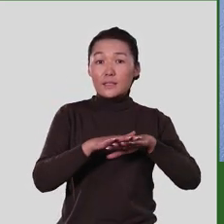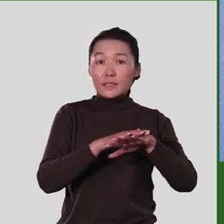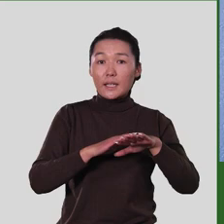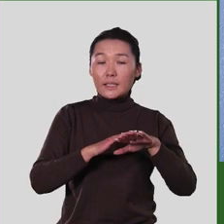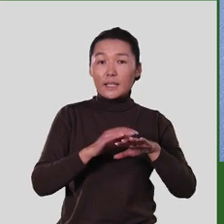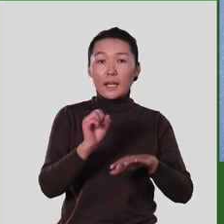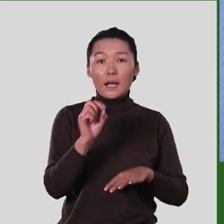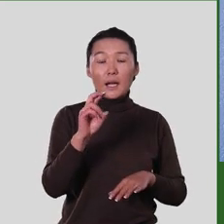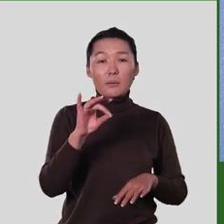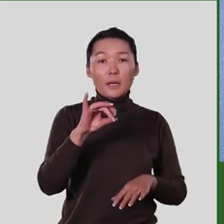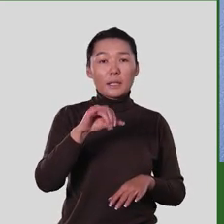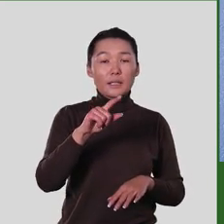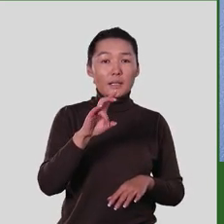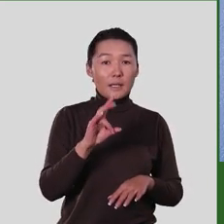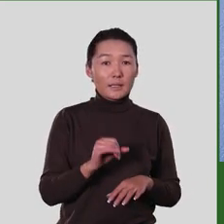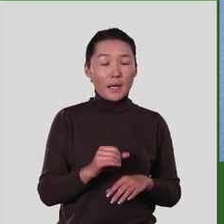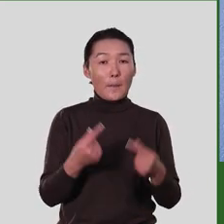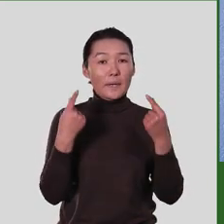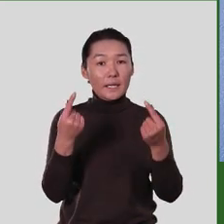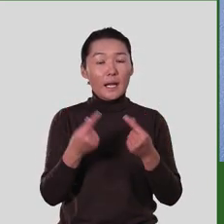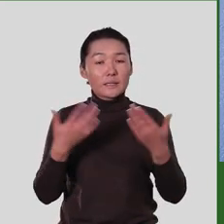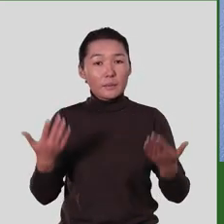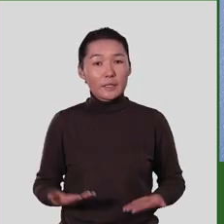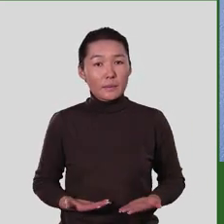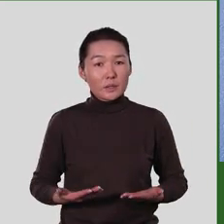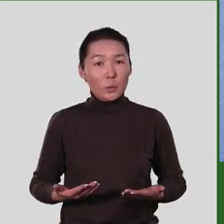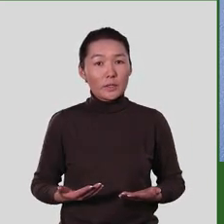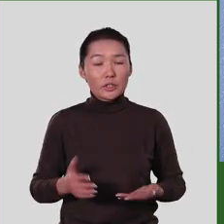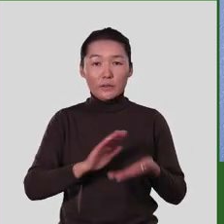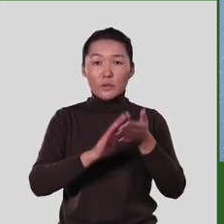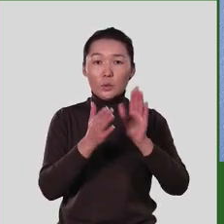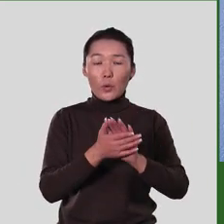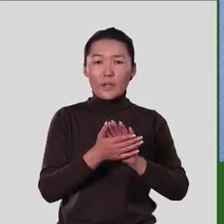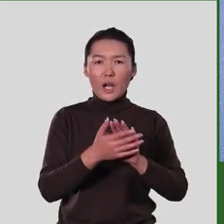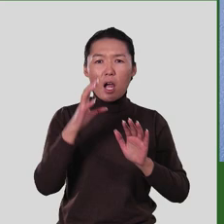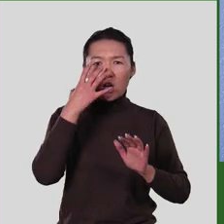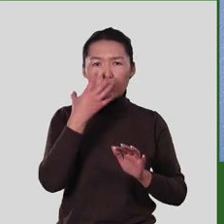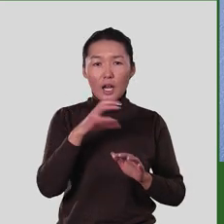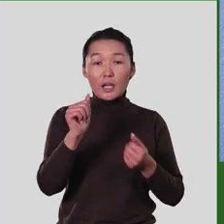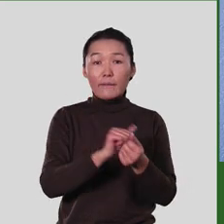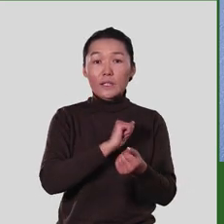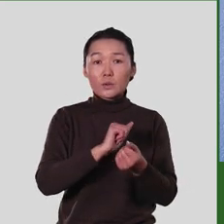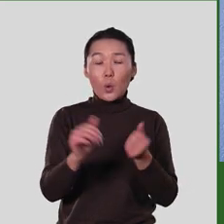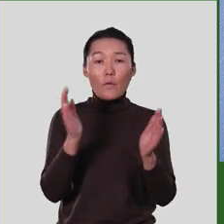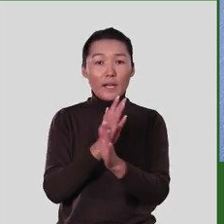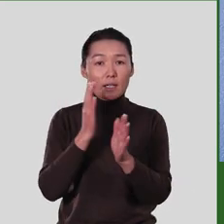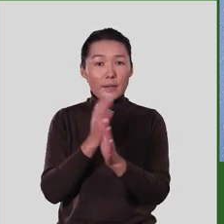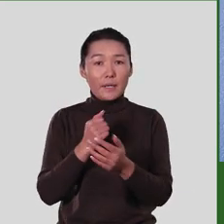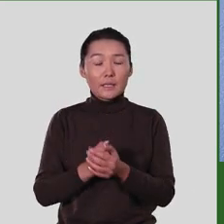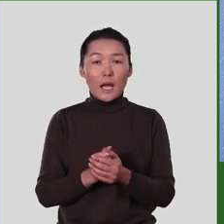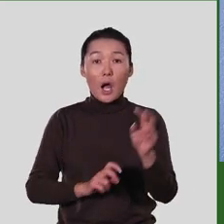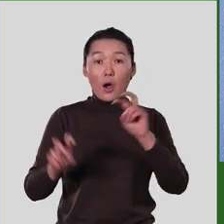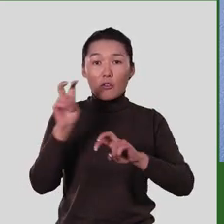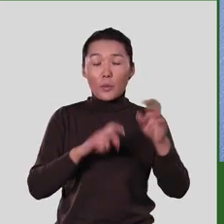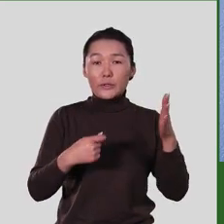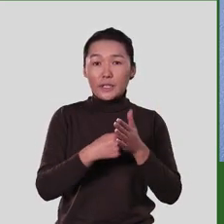аборигены Австралии, прекрасно приспособились к жизни в условиях жаркого и сухого климата. В поисках пищи